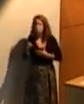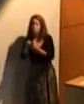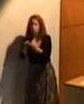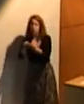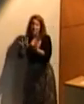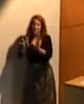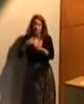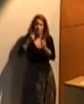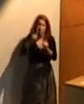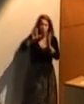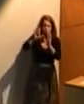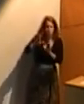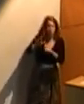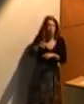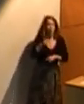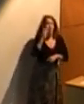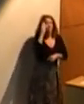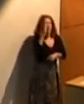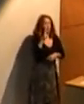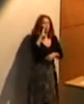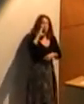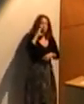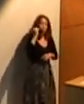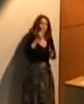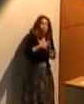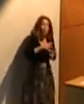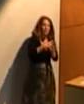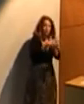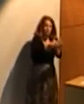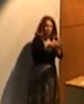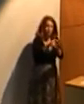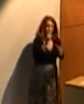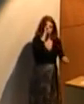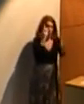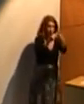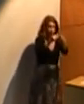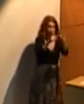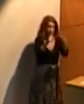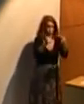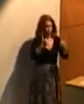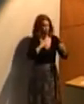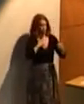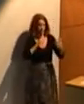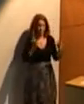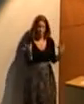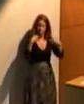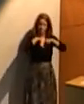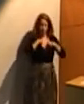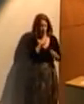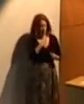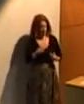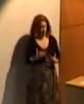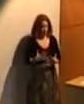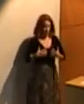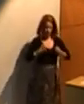si le transhumanisme et une volonté d'appropriation de soi alors je pense que est